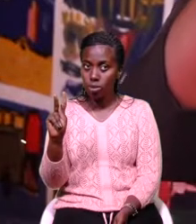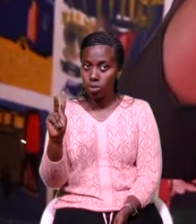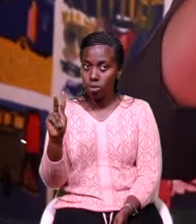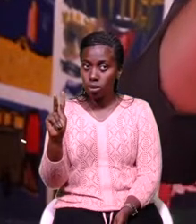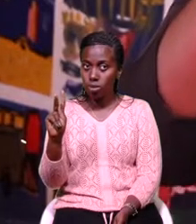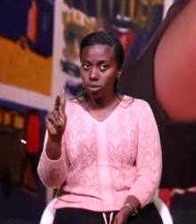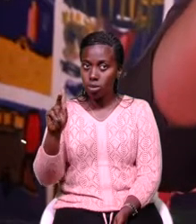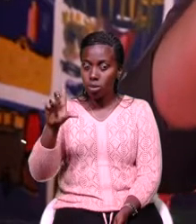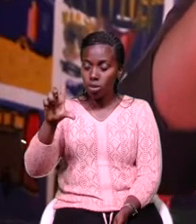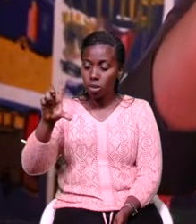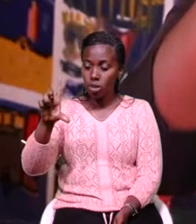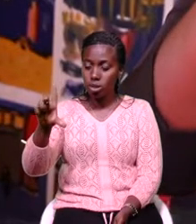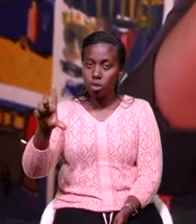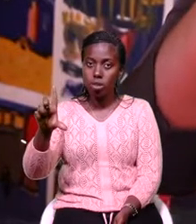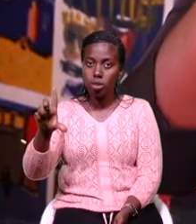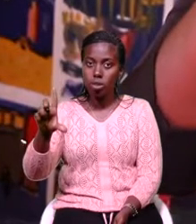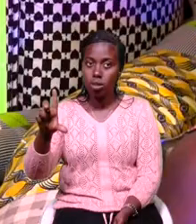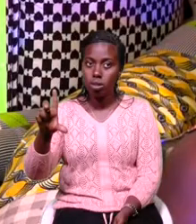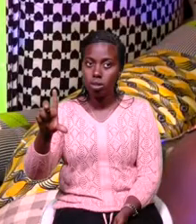L,